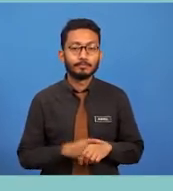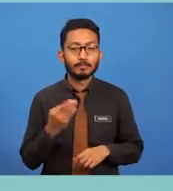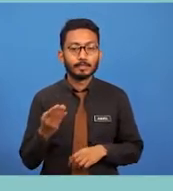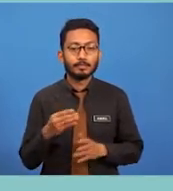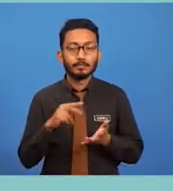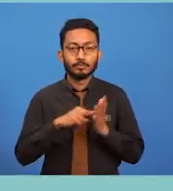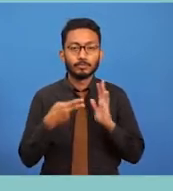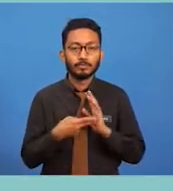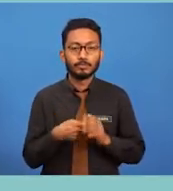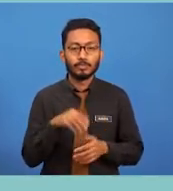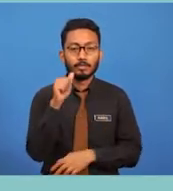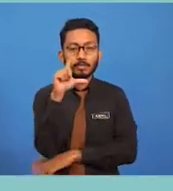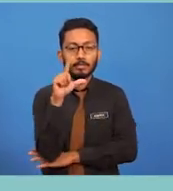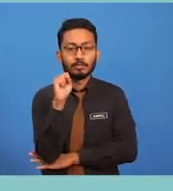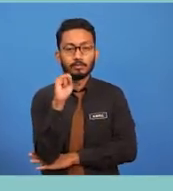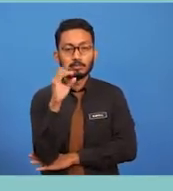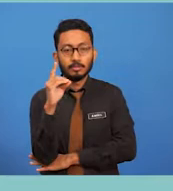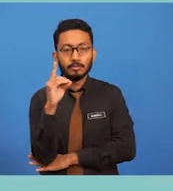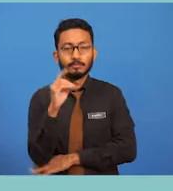Berikan maksud asid.